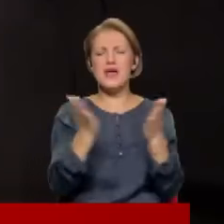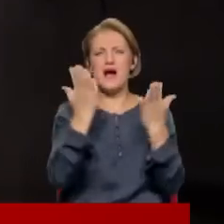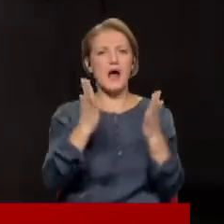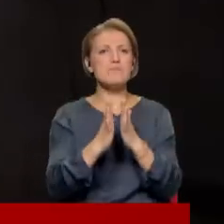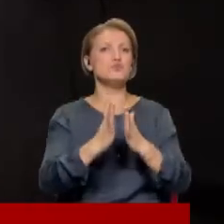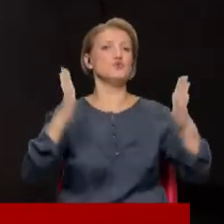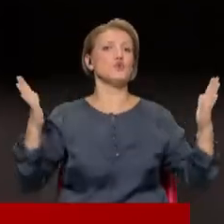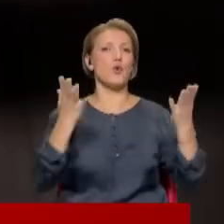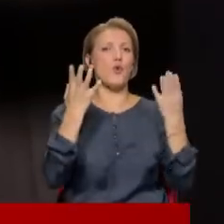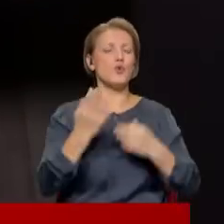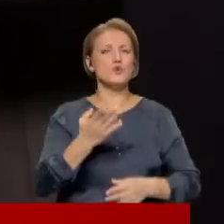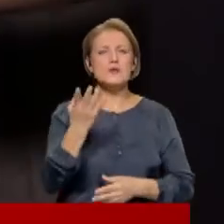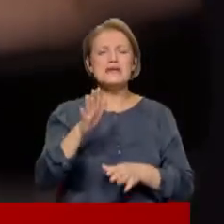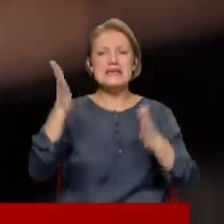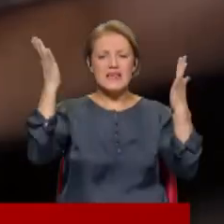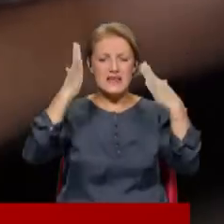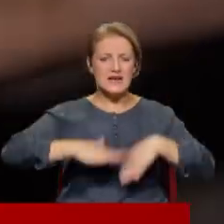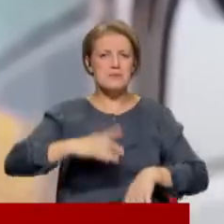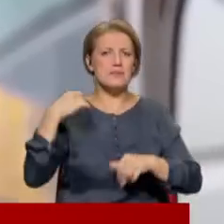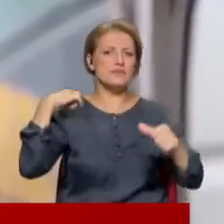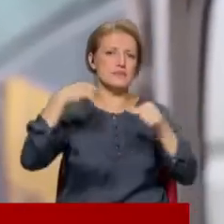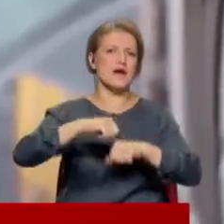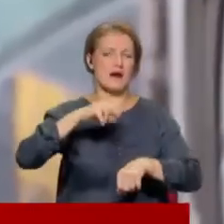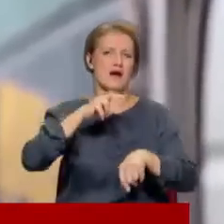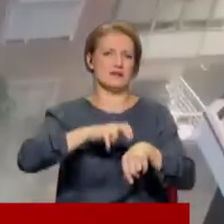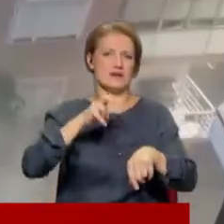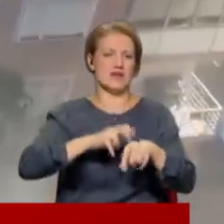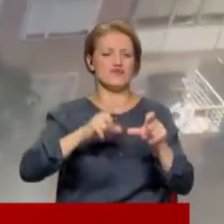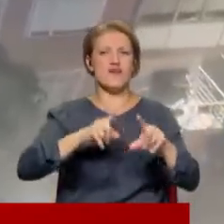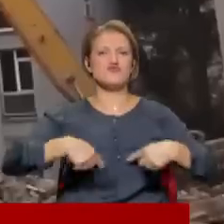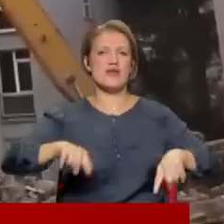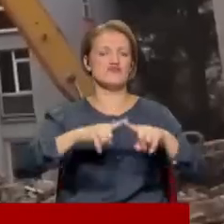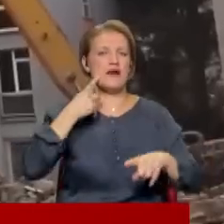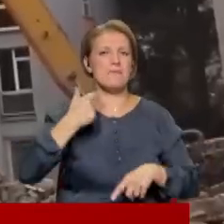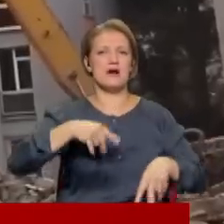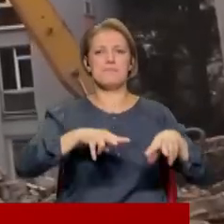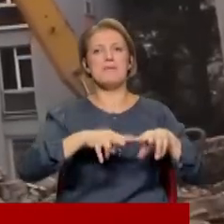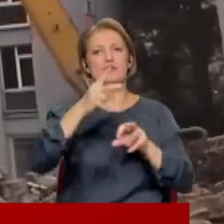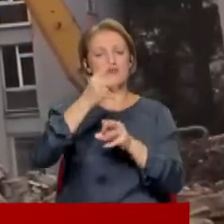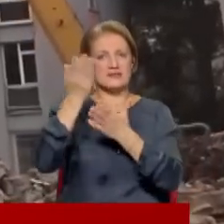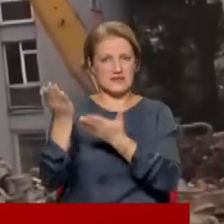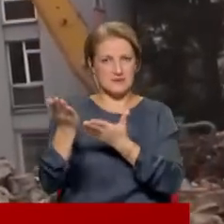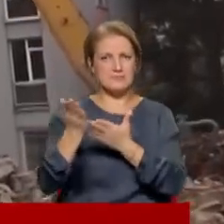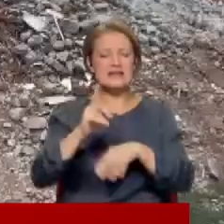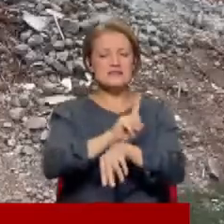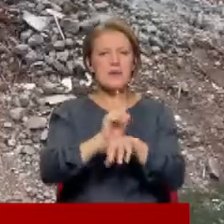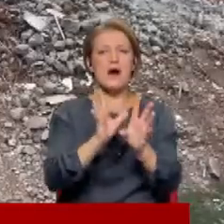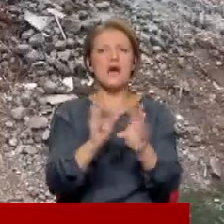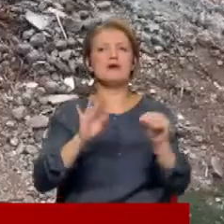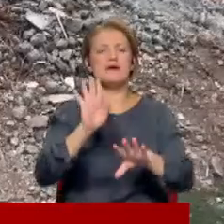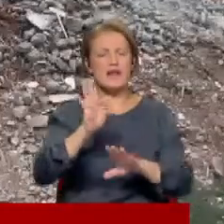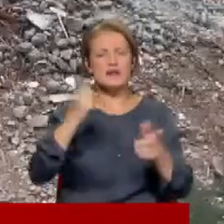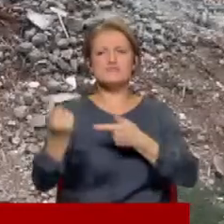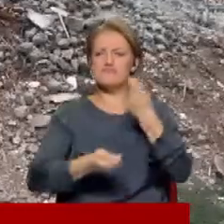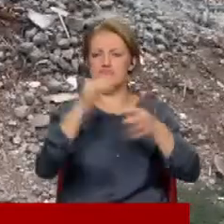büyük olduğunu, yaratacağı yıkımı bir kez daha tekrarladı Çevre ve Şehircilik Bakanı Mehmet Özhaseki. Vakit kaybetmeden